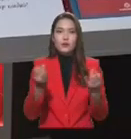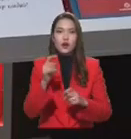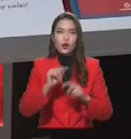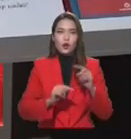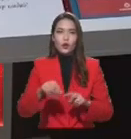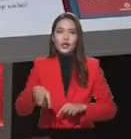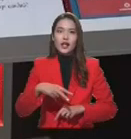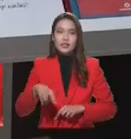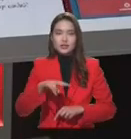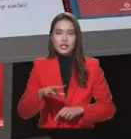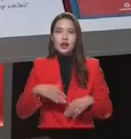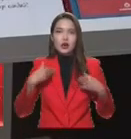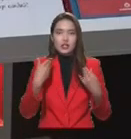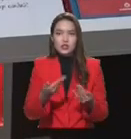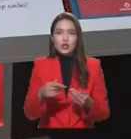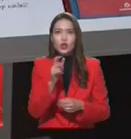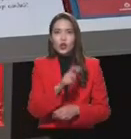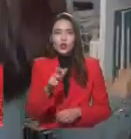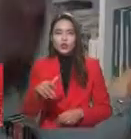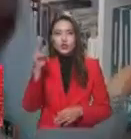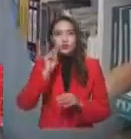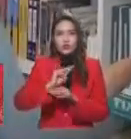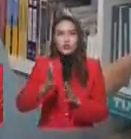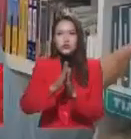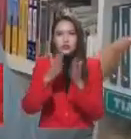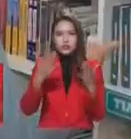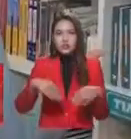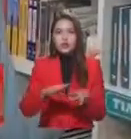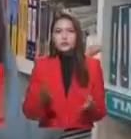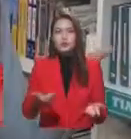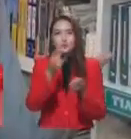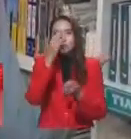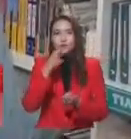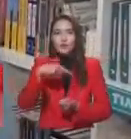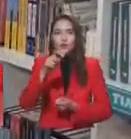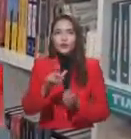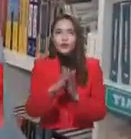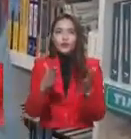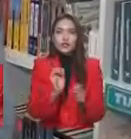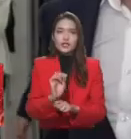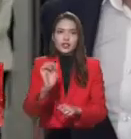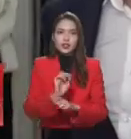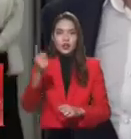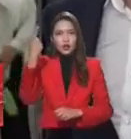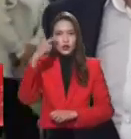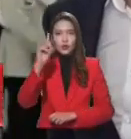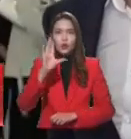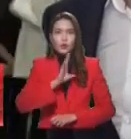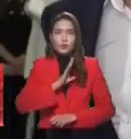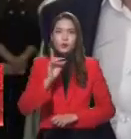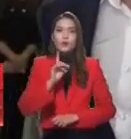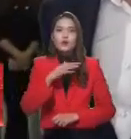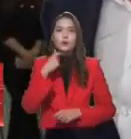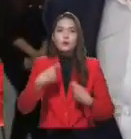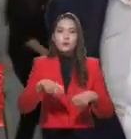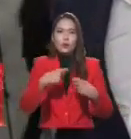отечественной литературе, поощрение людей к чтению, а также поддержку казахстанских авторов и книгоиздателей. По задумке это будут не только точки